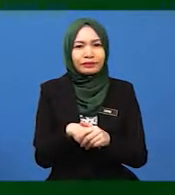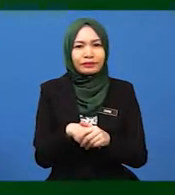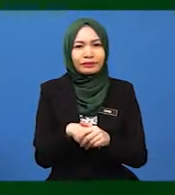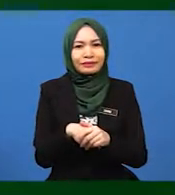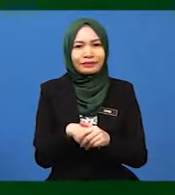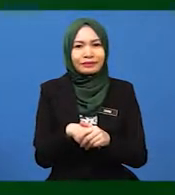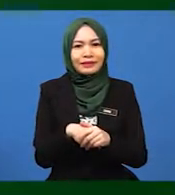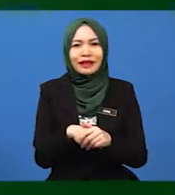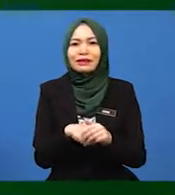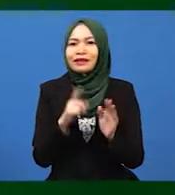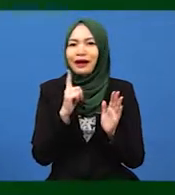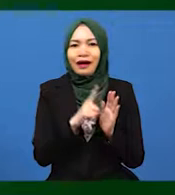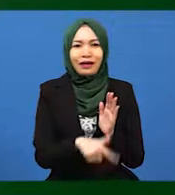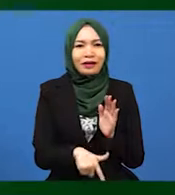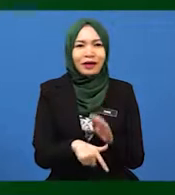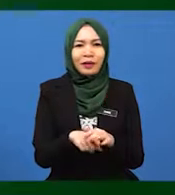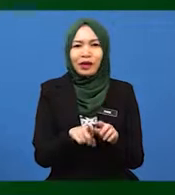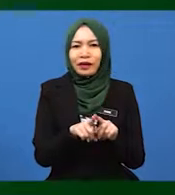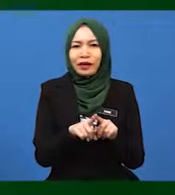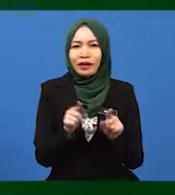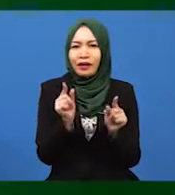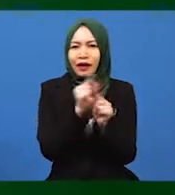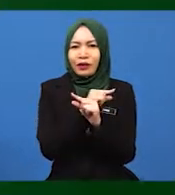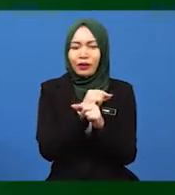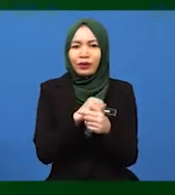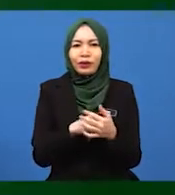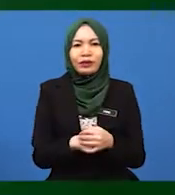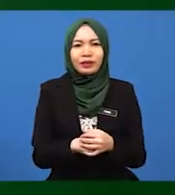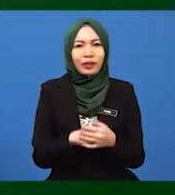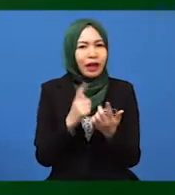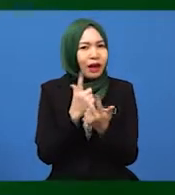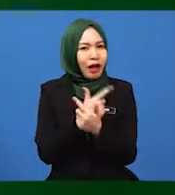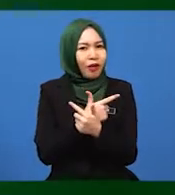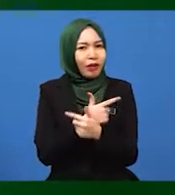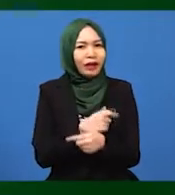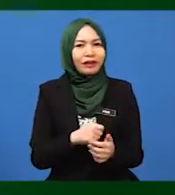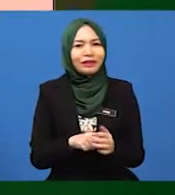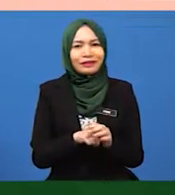Jangan berebut. Jangan berebut.